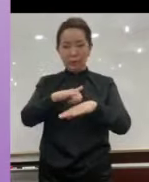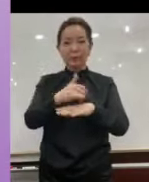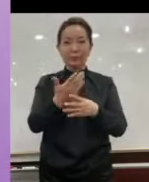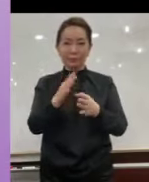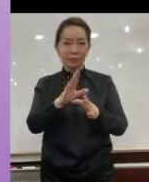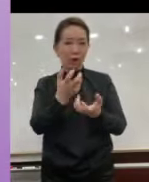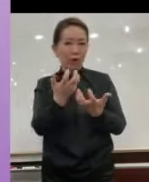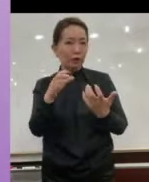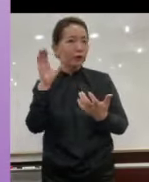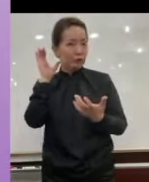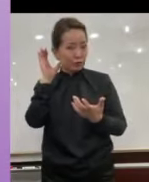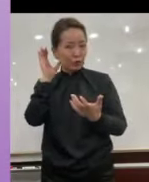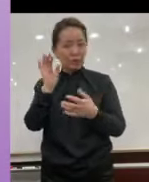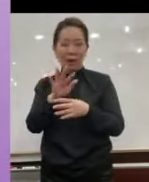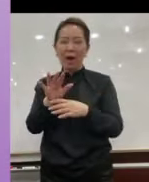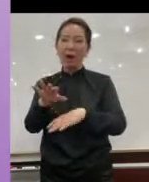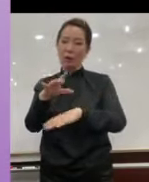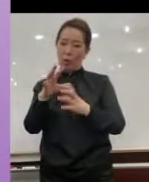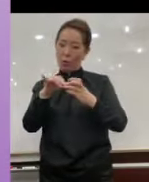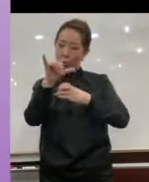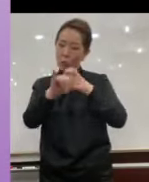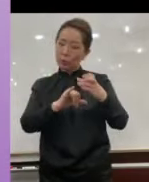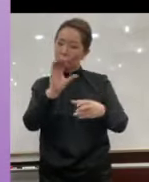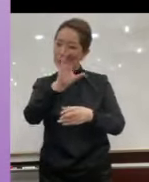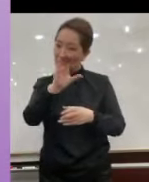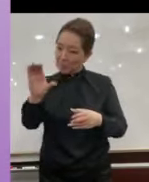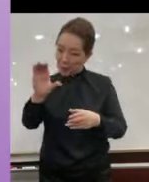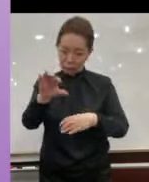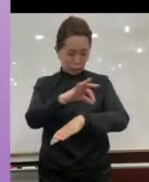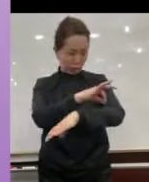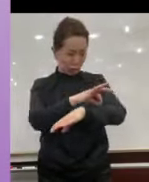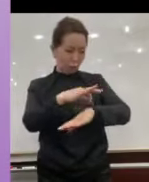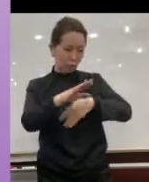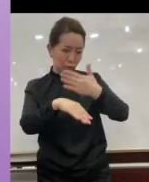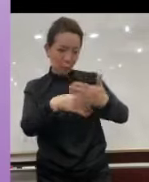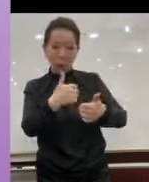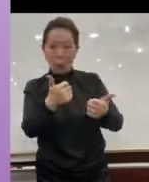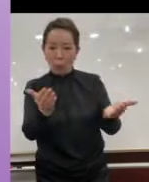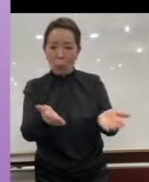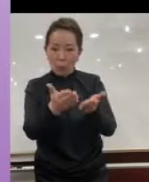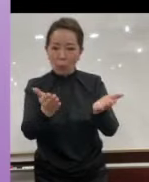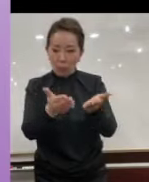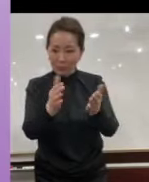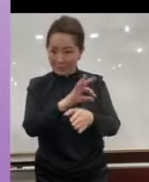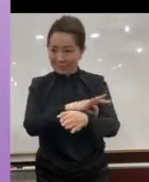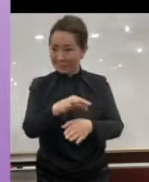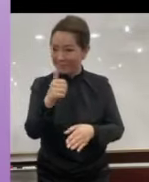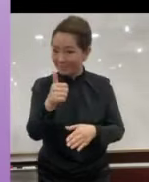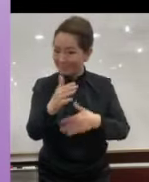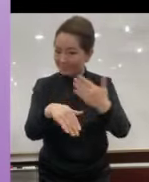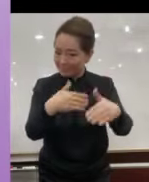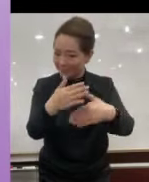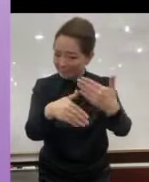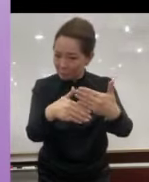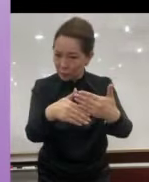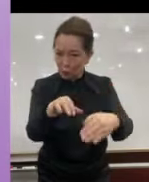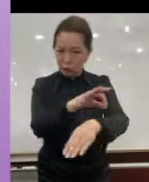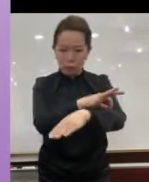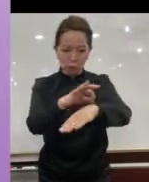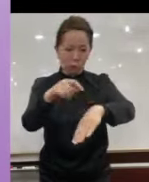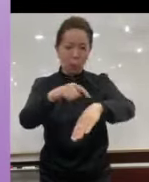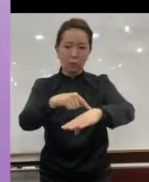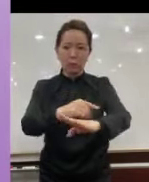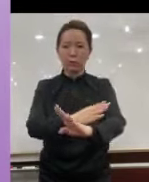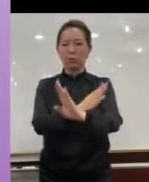байсан. Тухайн төсөл одоо олон улсын байгууллагын ямар нэгэн төсөл хэрэгжих үедээ айгүй сайн хэрэгжээ явагдаг. За төслийн хугацаа